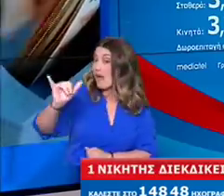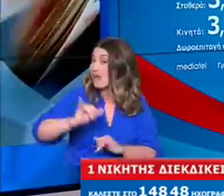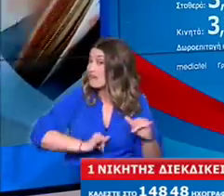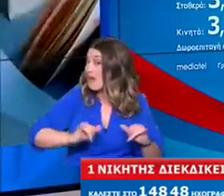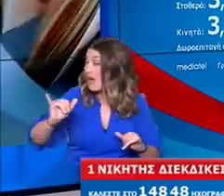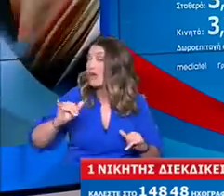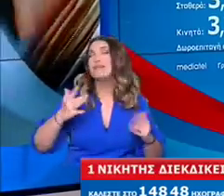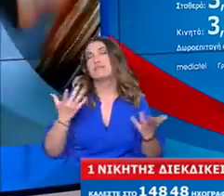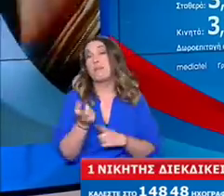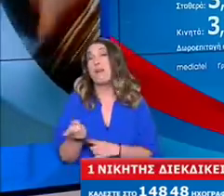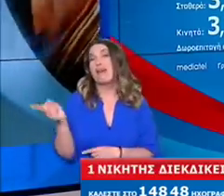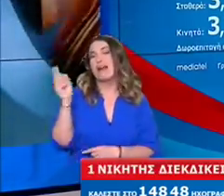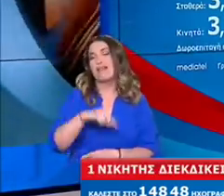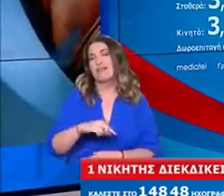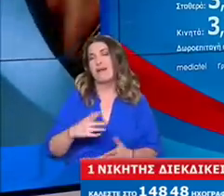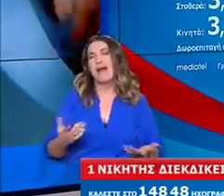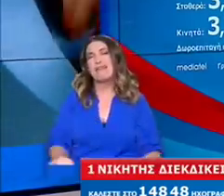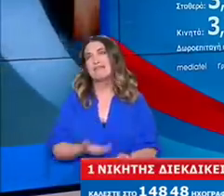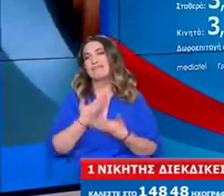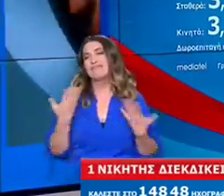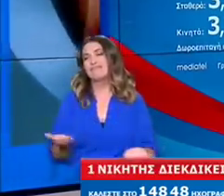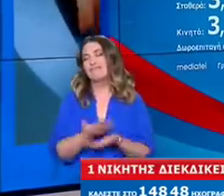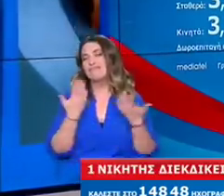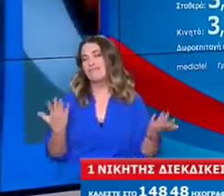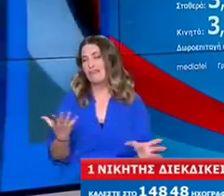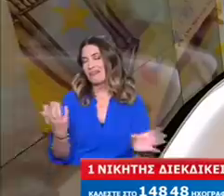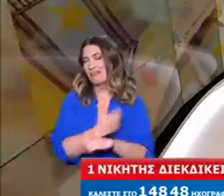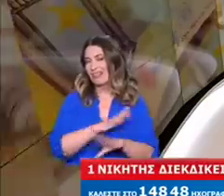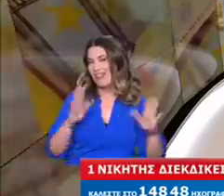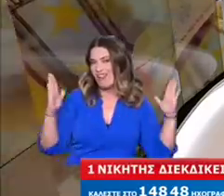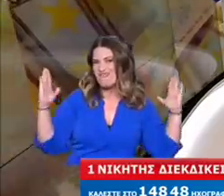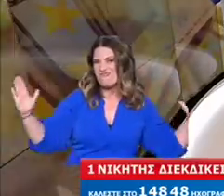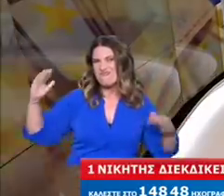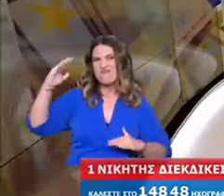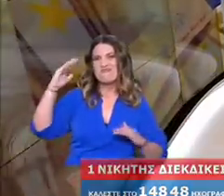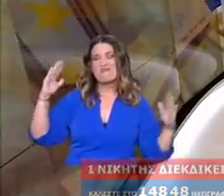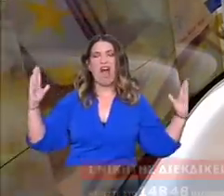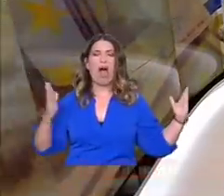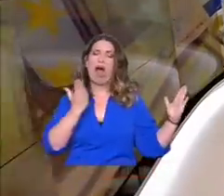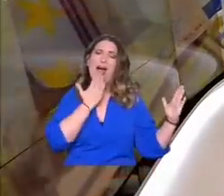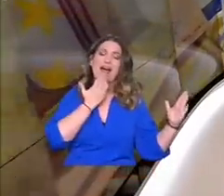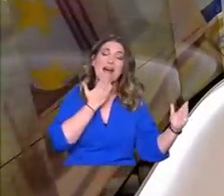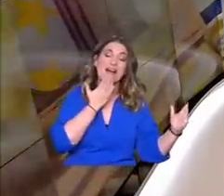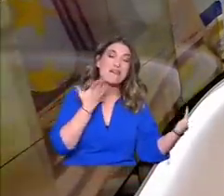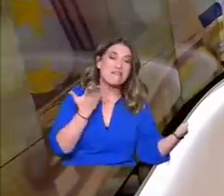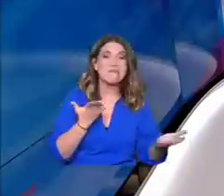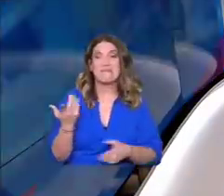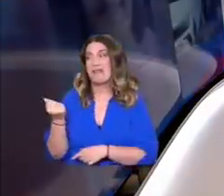πολύ λαμπερά και σε μια τεράστια οθόνη. Καλή επιτυχία. Πάμε λοιπόν τώρα. Α, είναι στο τηλέφωνο μας ο